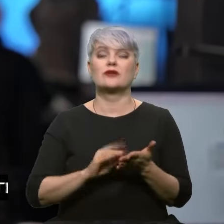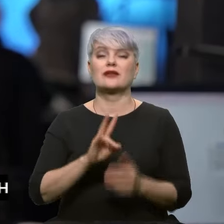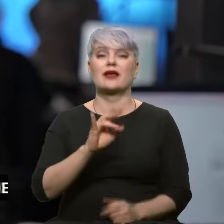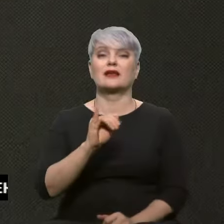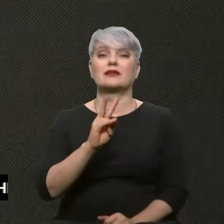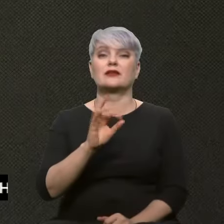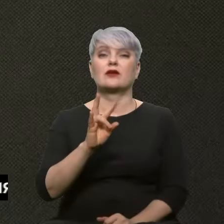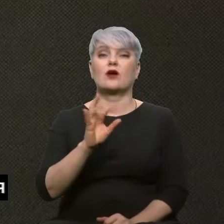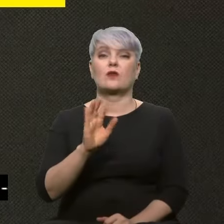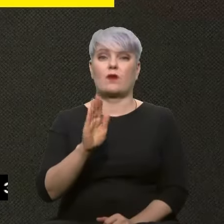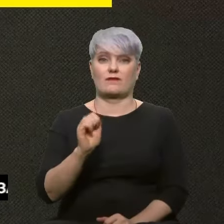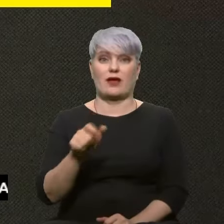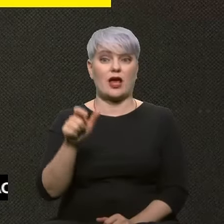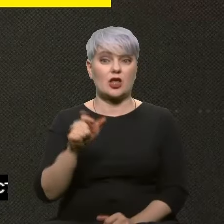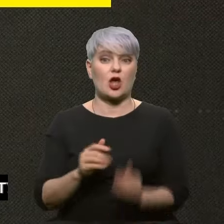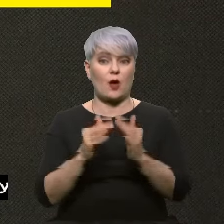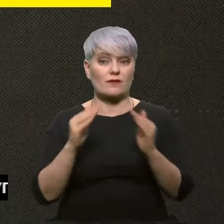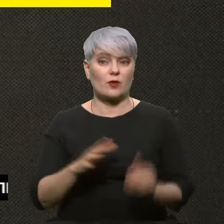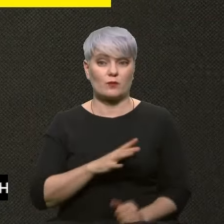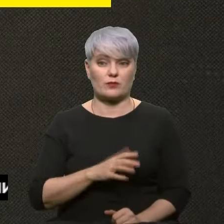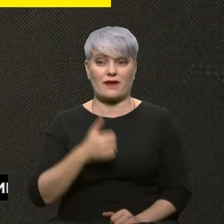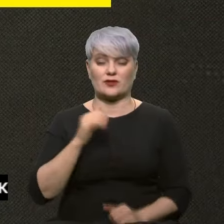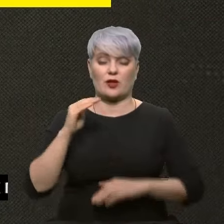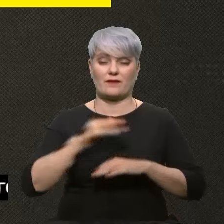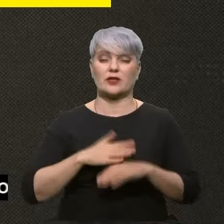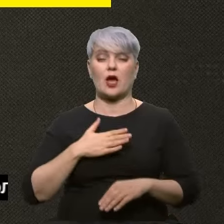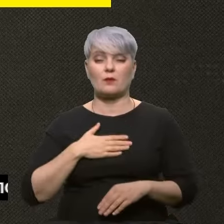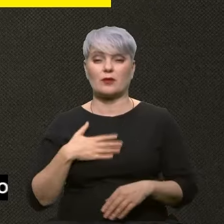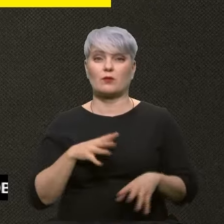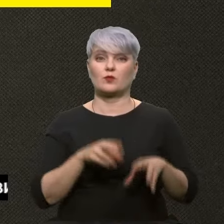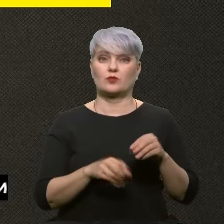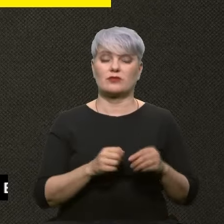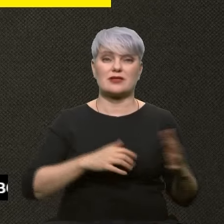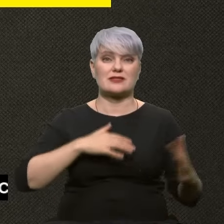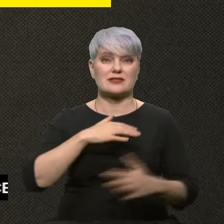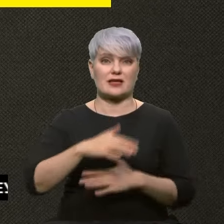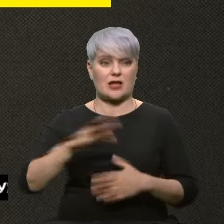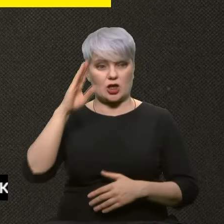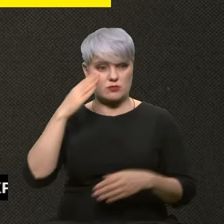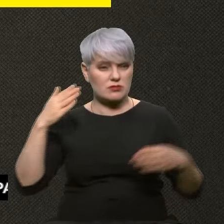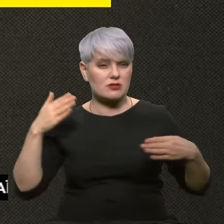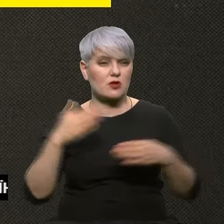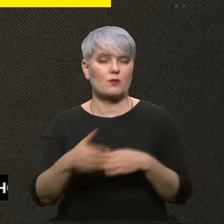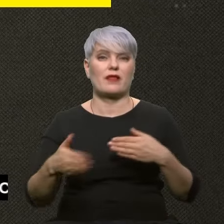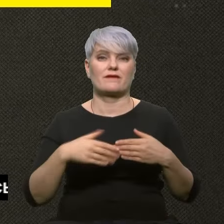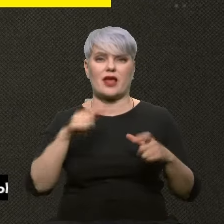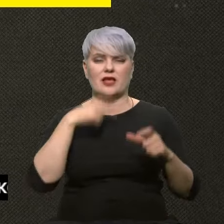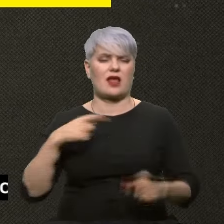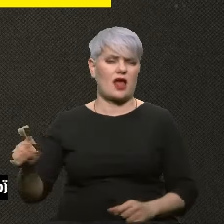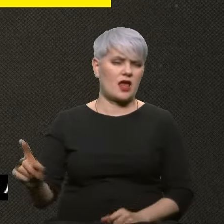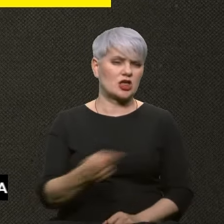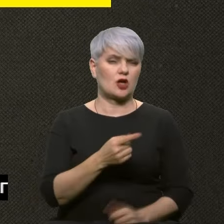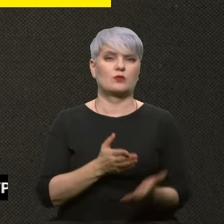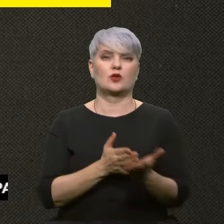чоловіка не було вдома. Вчора ввечері мені і моїм сусідам влаштували скандал. Якісь чуваки ломились двері, кричали, щоб я йшов